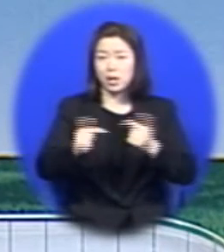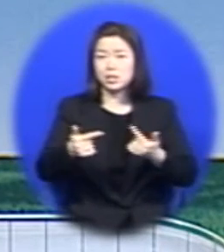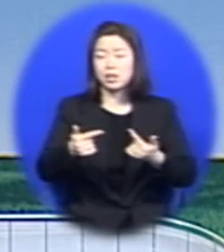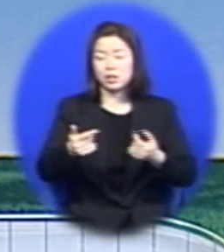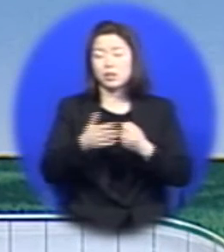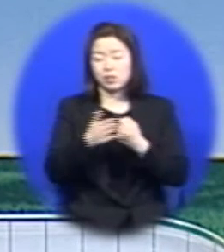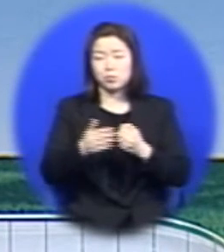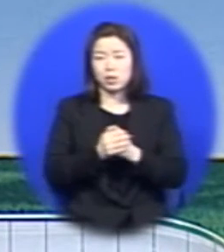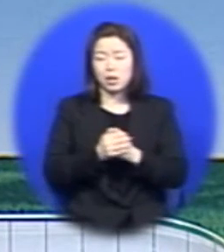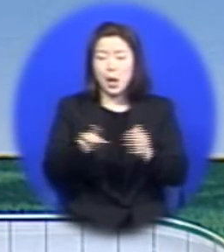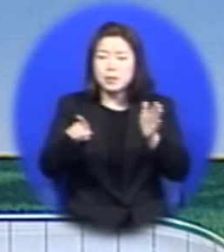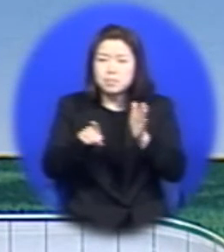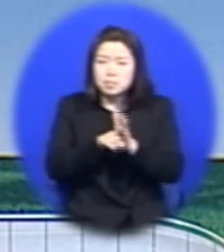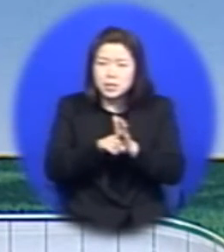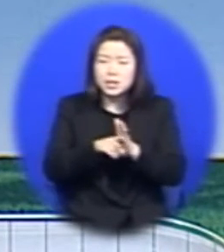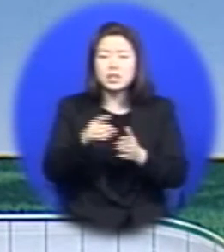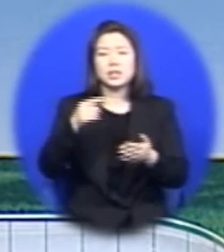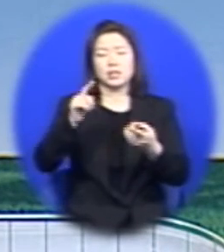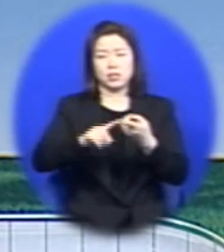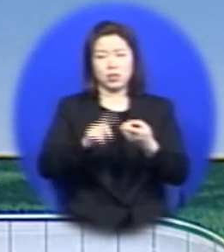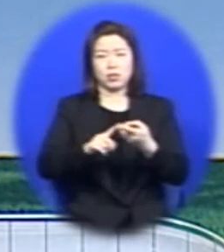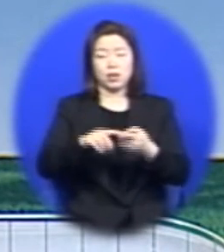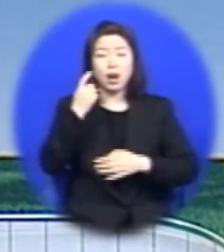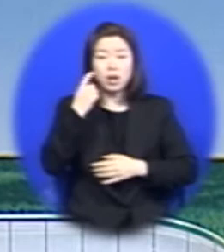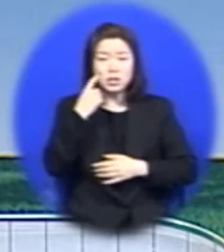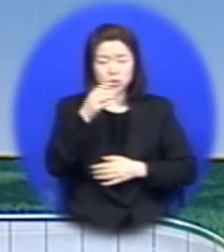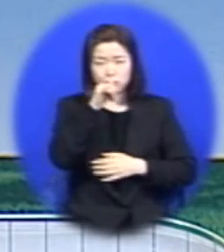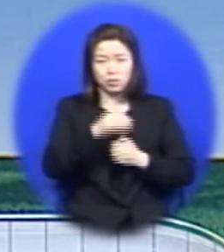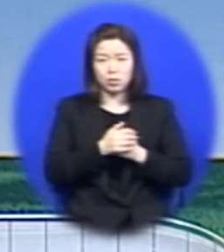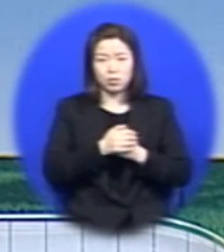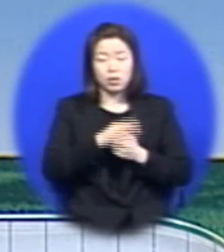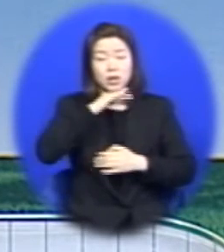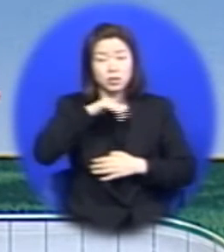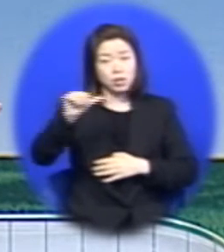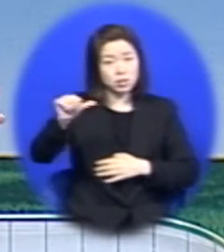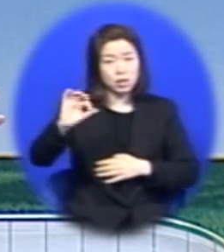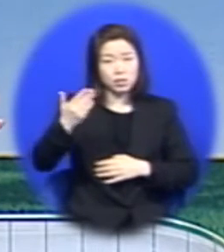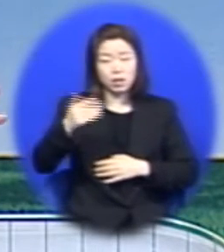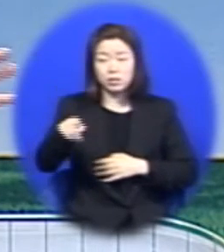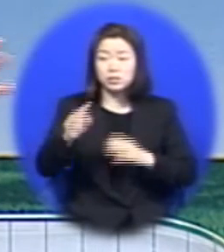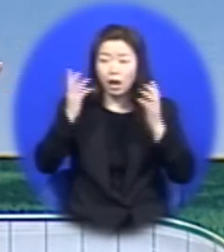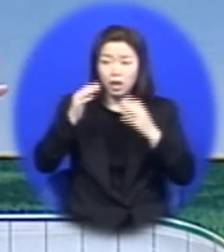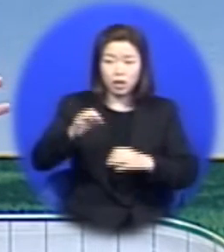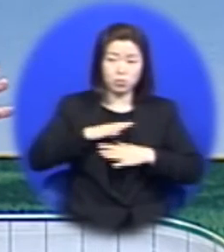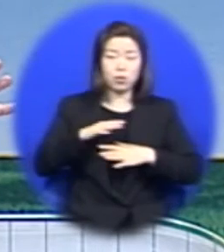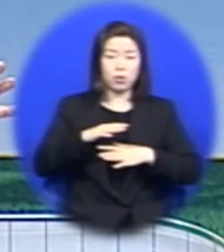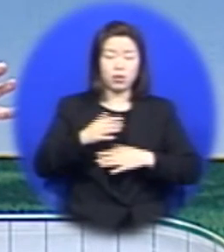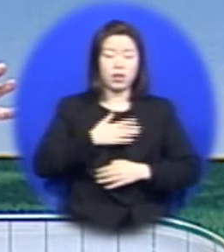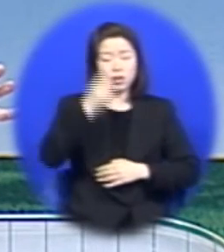했다니까. 저는 그 아이, 다섯 살 된 아이가 너무 놀라워요. 저는 고등학교 때 그거의 해결이